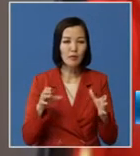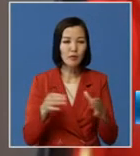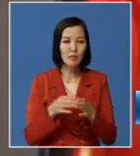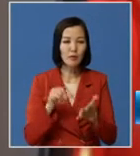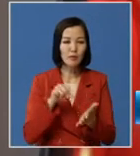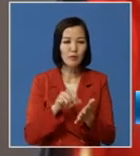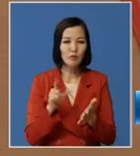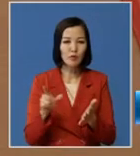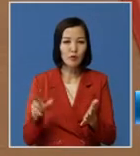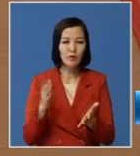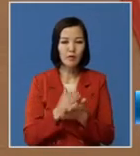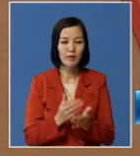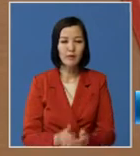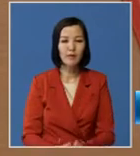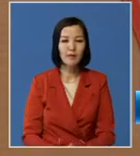коммунистік партия мүшесі бар.